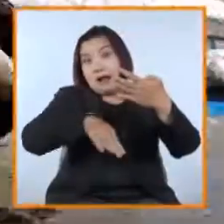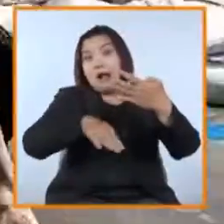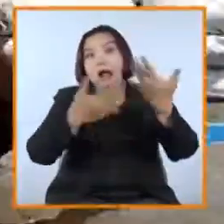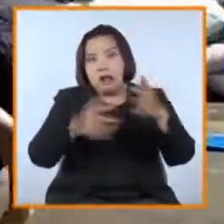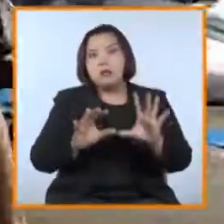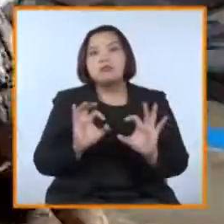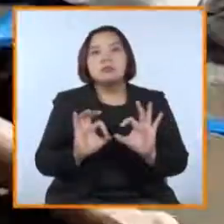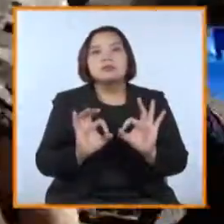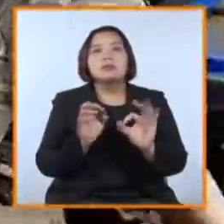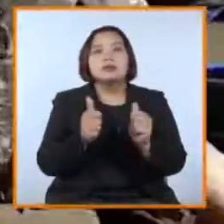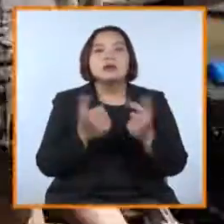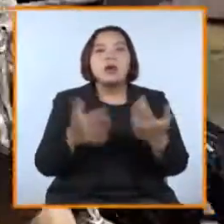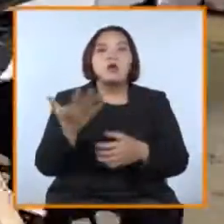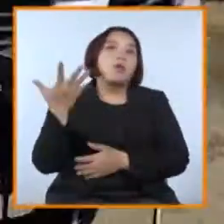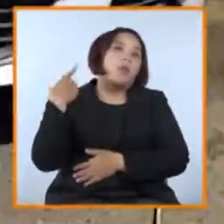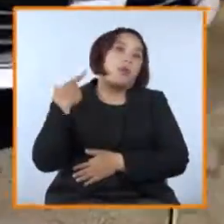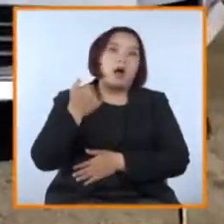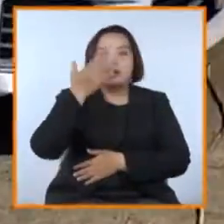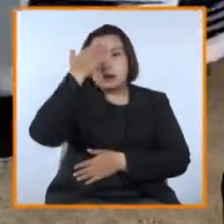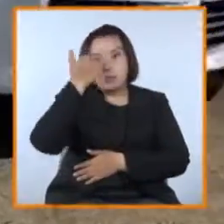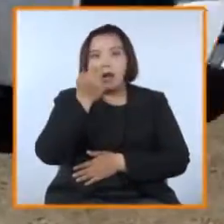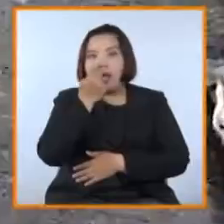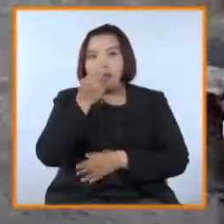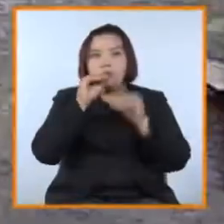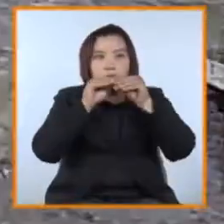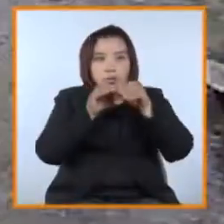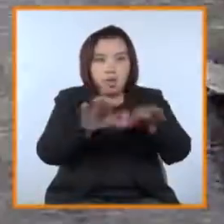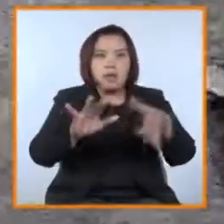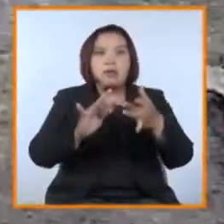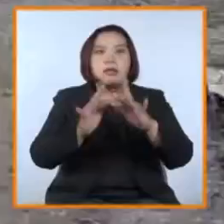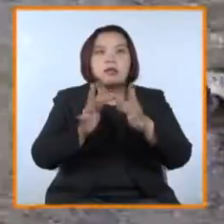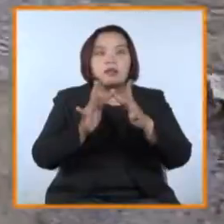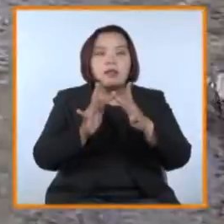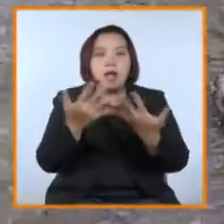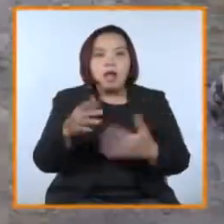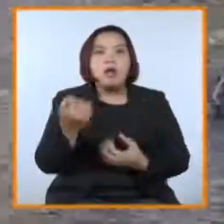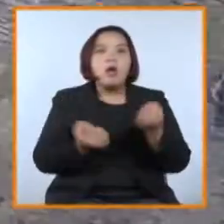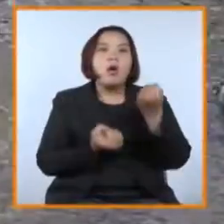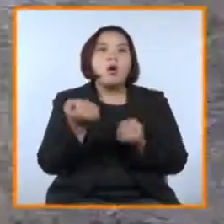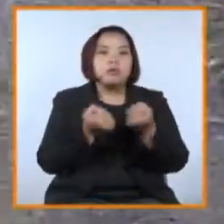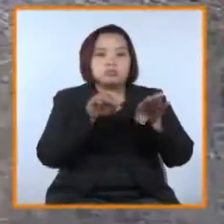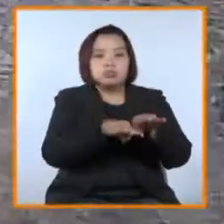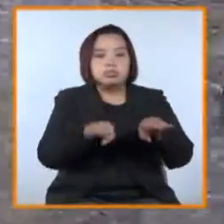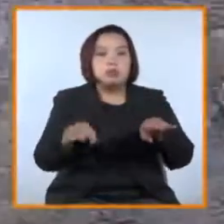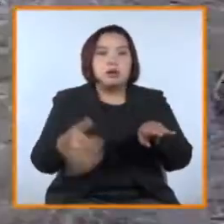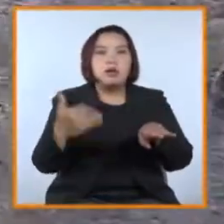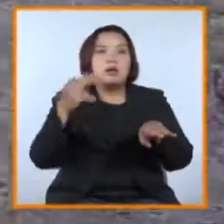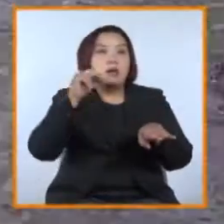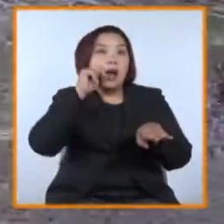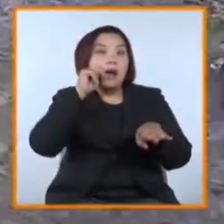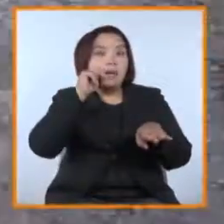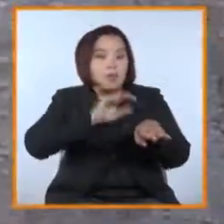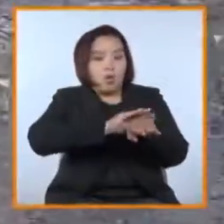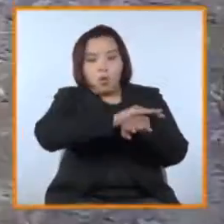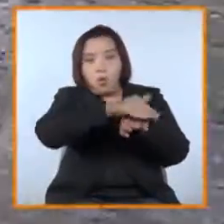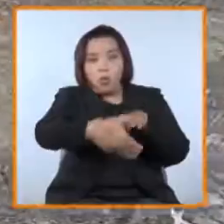ะแล้วก็เมื่อวานนี้ค่ะคอนโดก็ถูกแชร์ภาพในโซเชียลมีเดียว่าน้ำท่วมลานจอดรถชั้นใต้ดินจนน้ำสูงมิดคันร